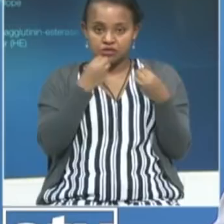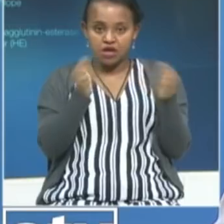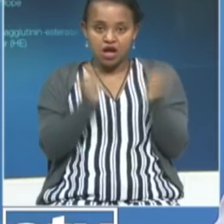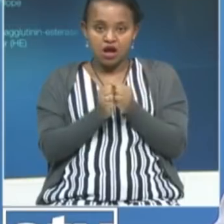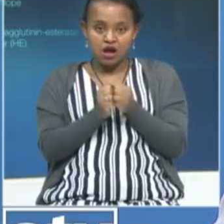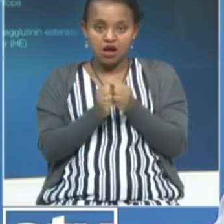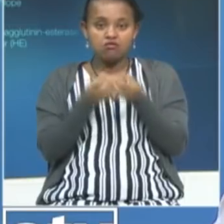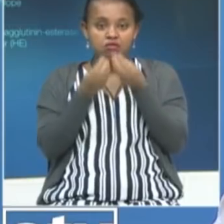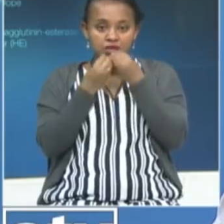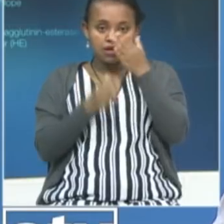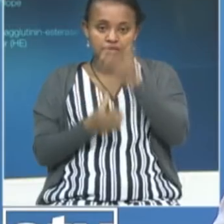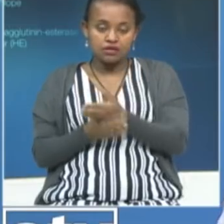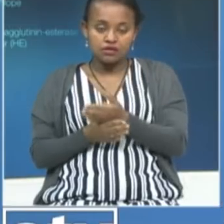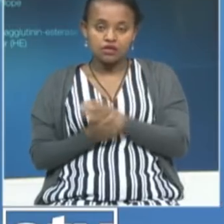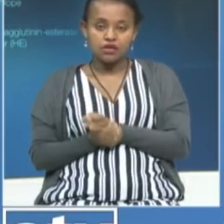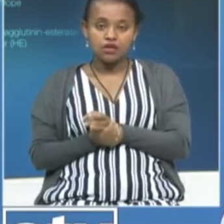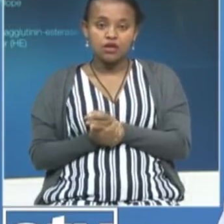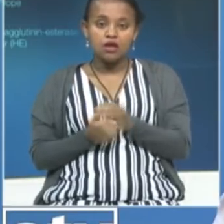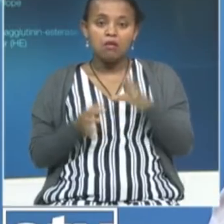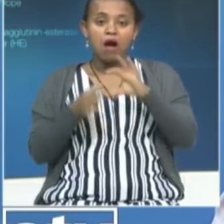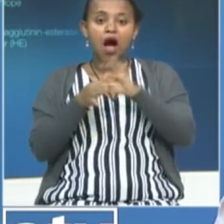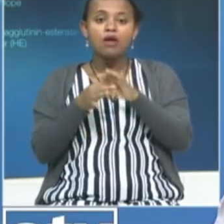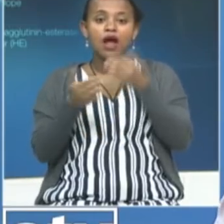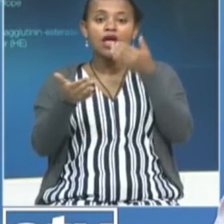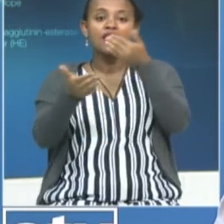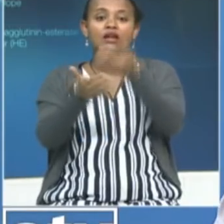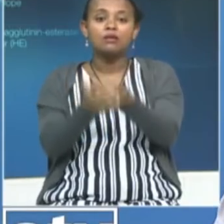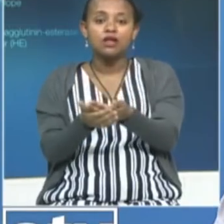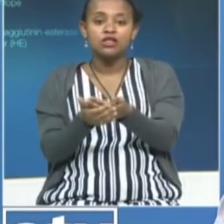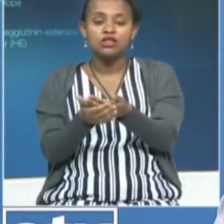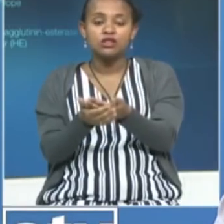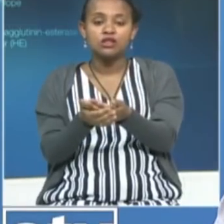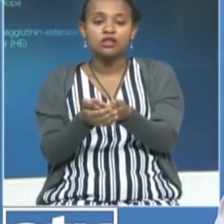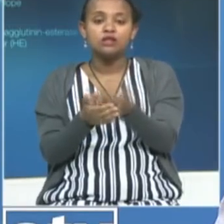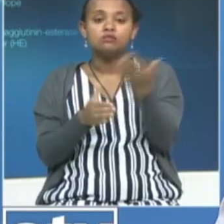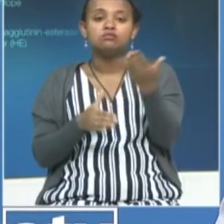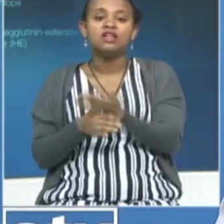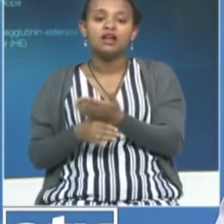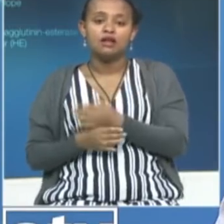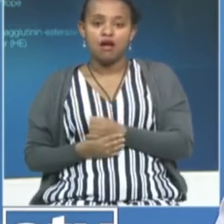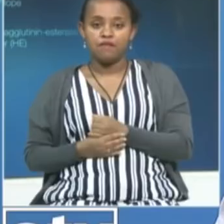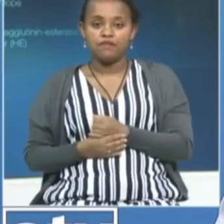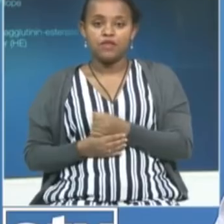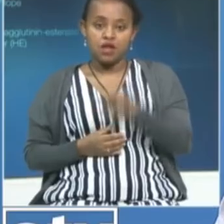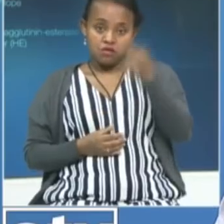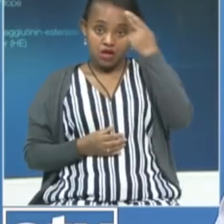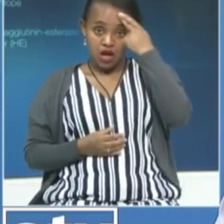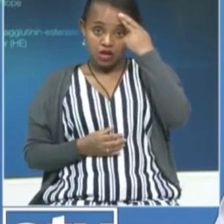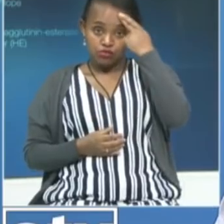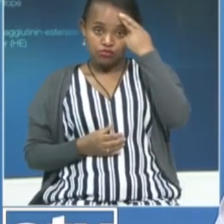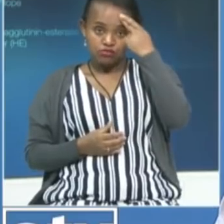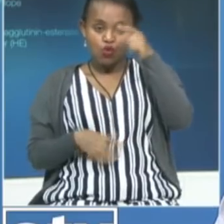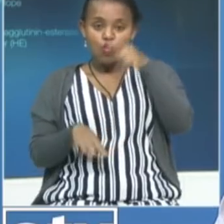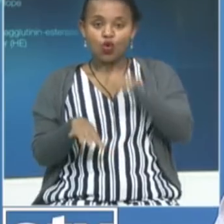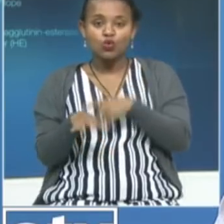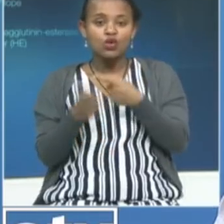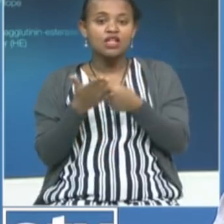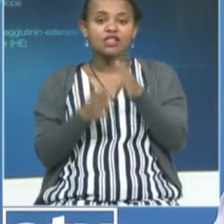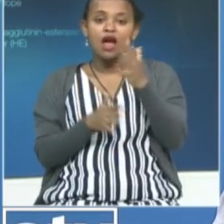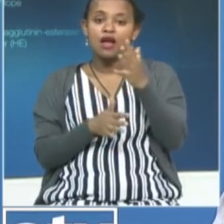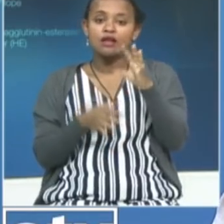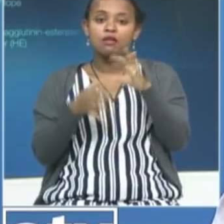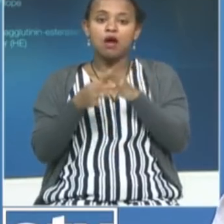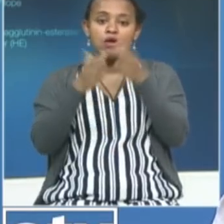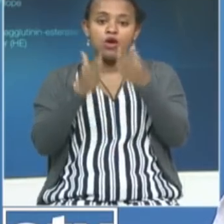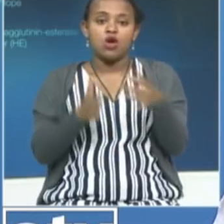ለጊዜው ማህበራዊ ቅርርብነታችንን ብንገታው። ምክንያቱም ወቅቱ አሁን እንደዚህ አይነት